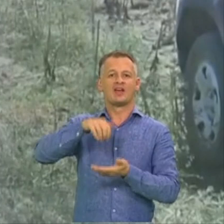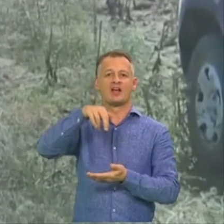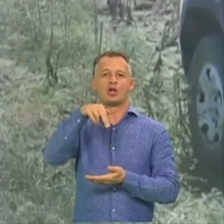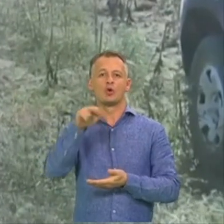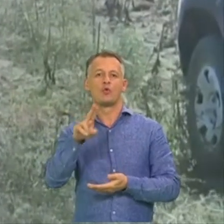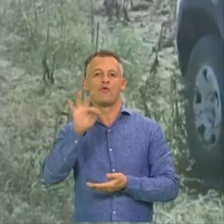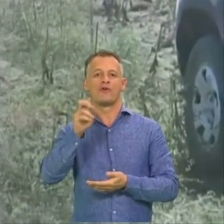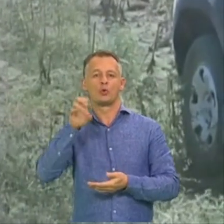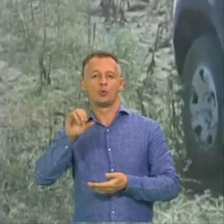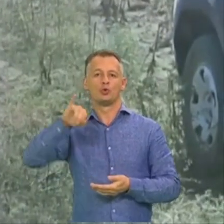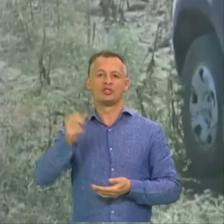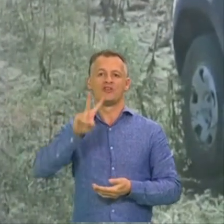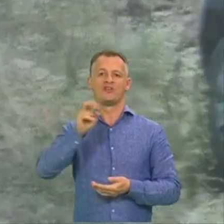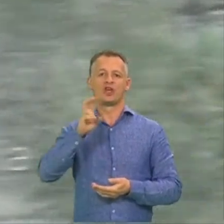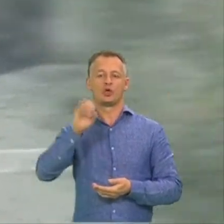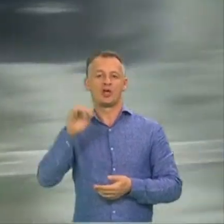fragmente de la o dronă.